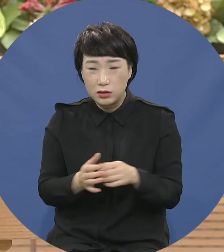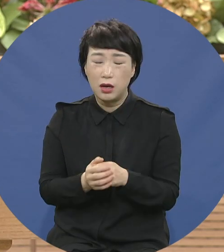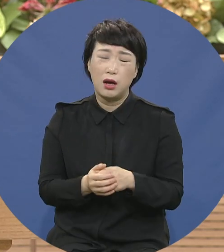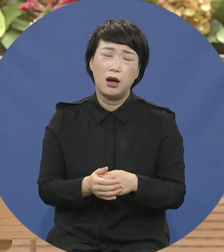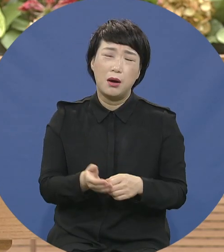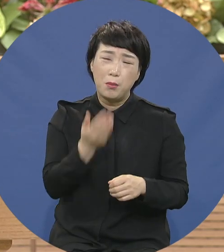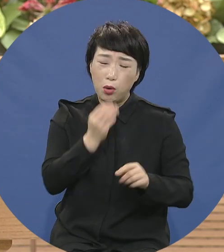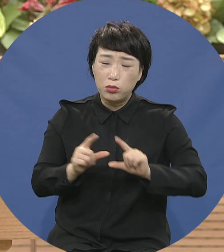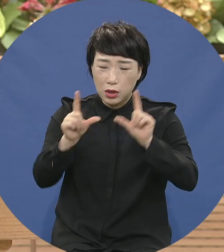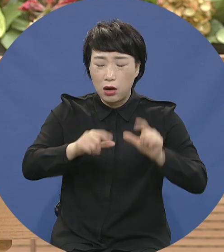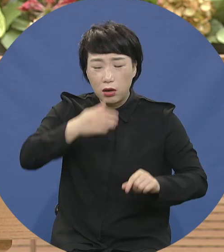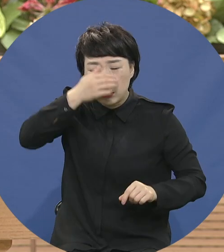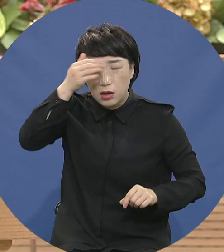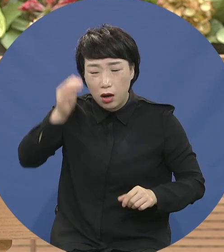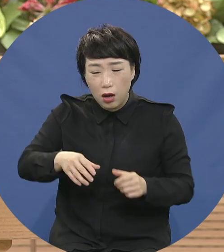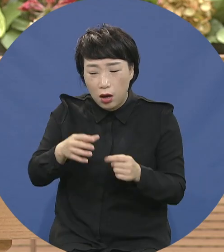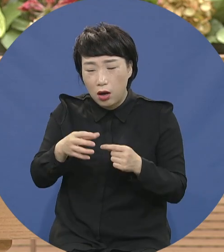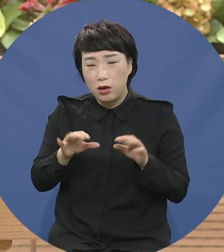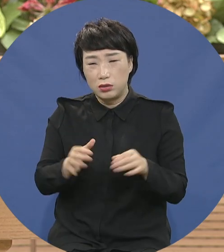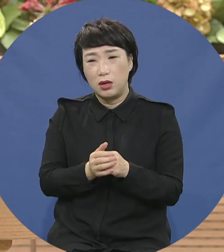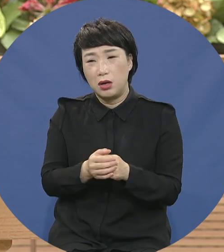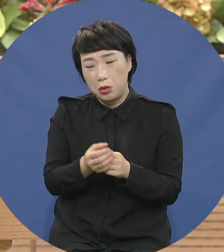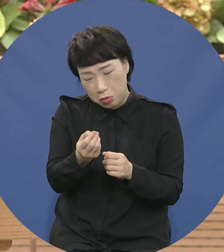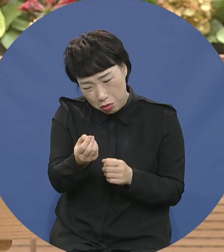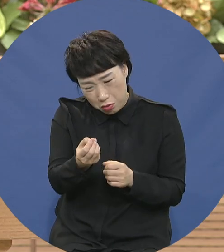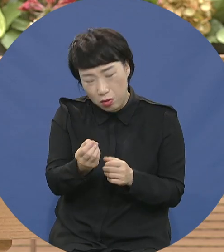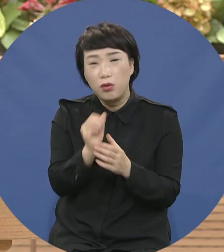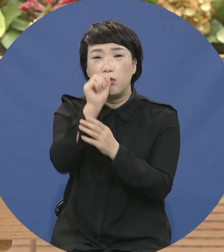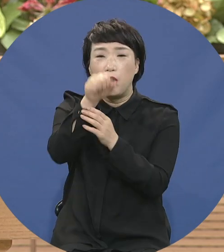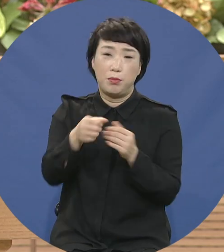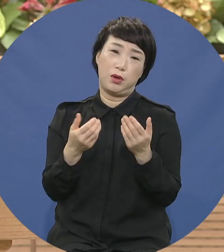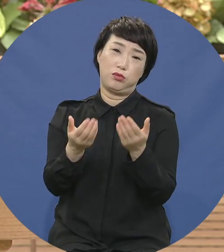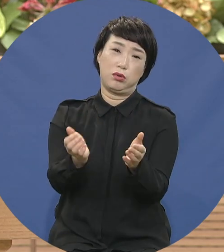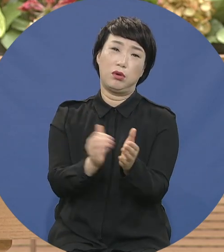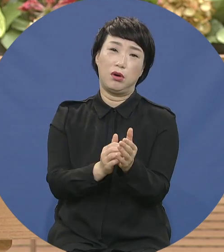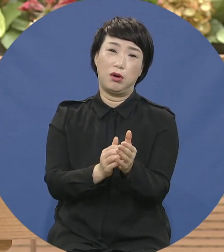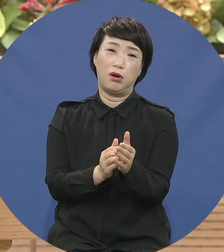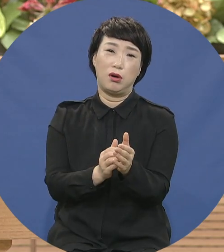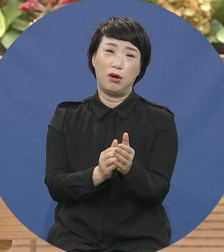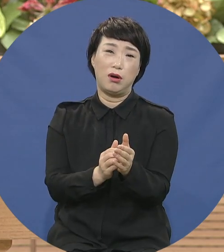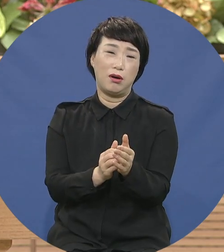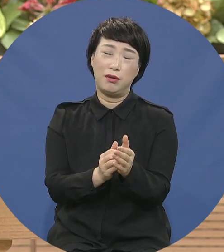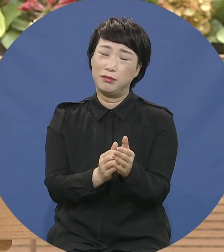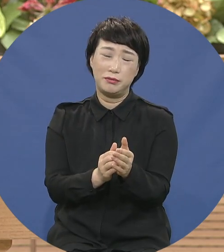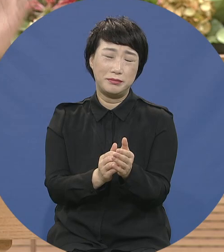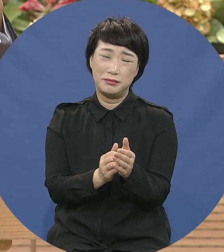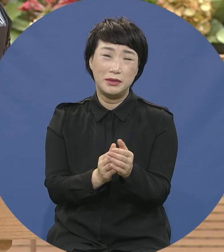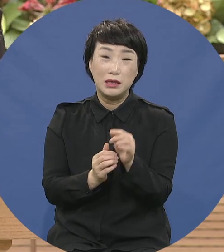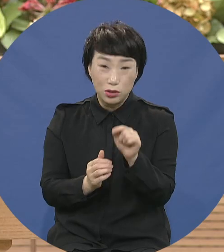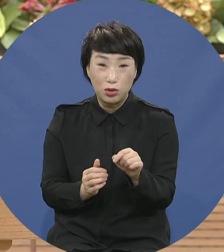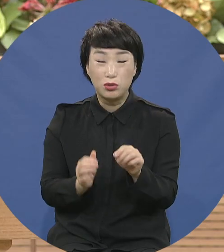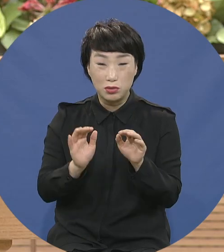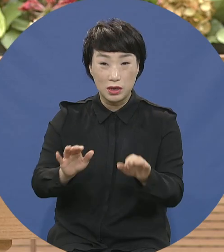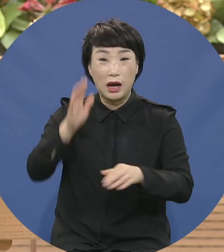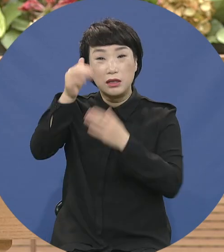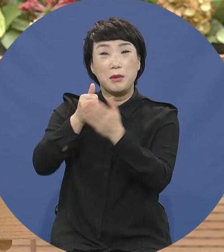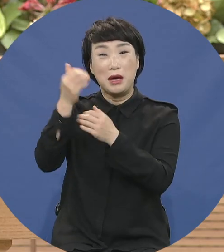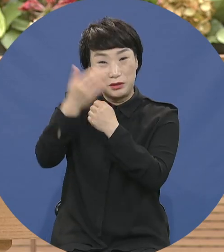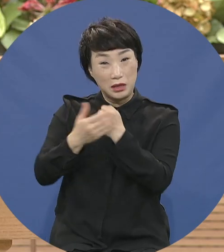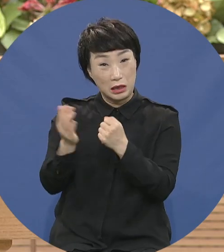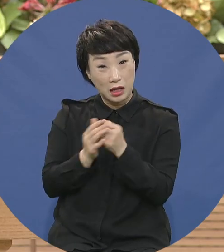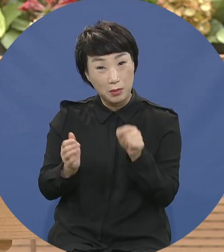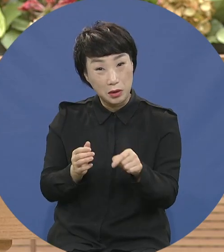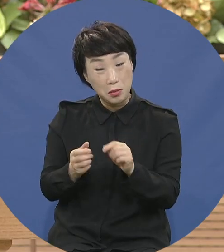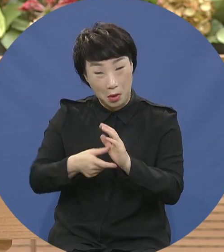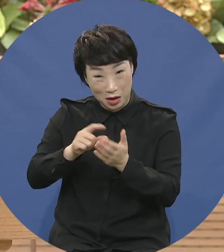자기 먹고 살 것 그것밖에는 땅이 열매를 주지 못할 정도로, 그것도 하나님의 은혜이기